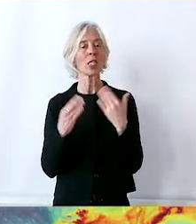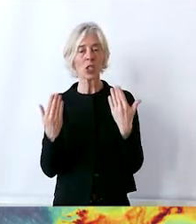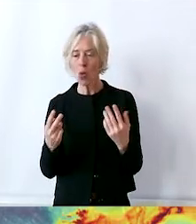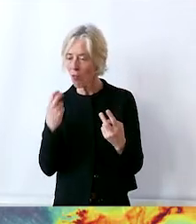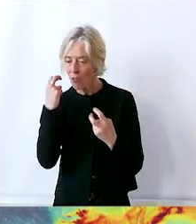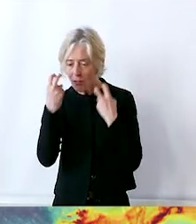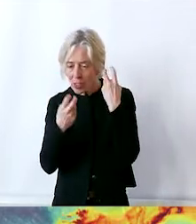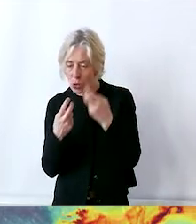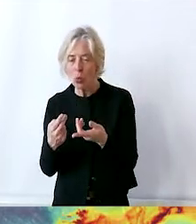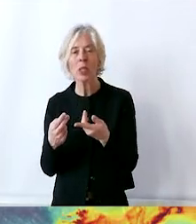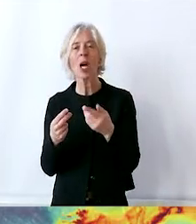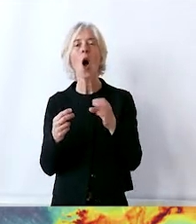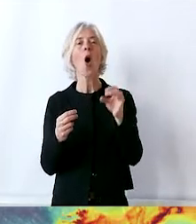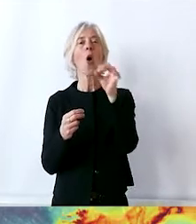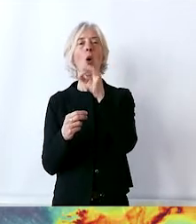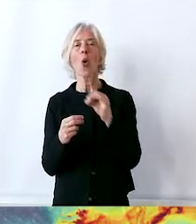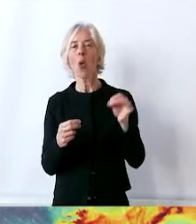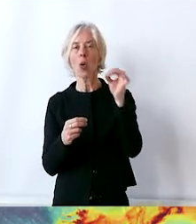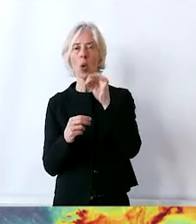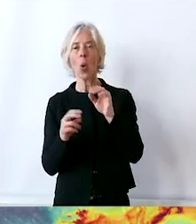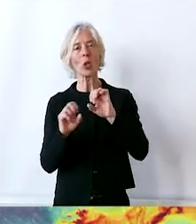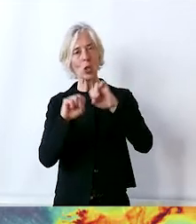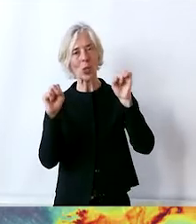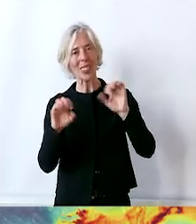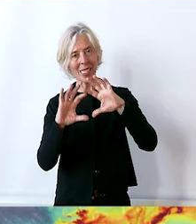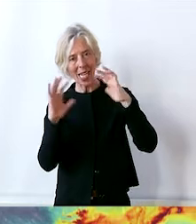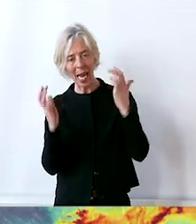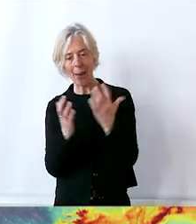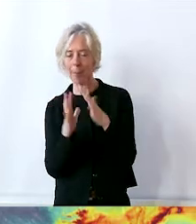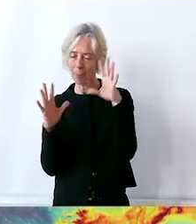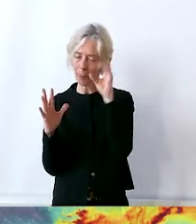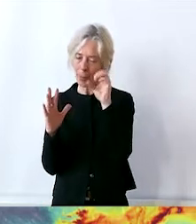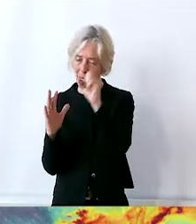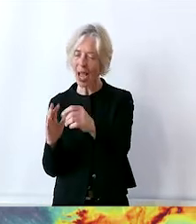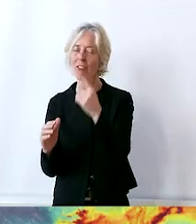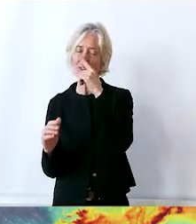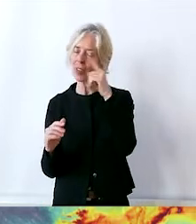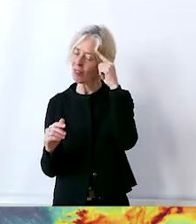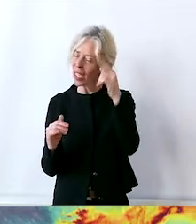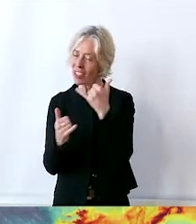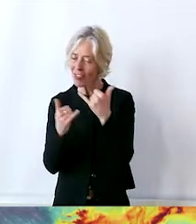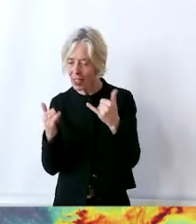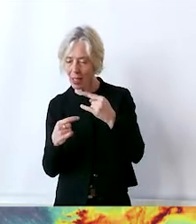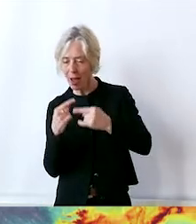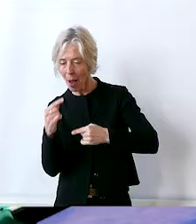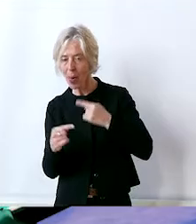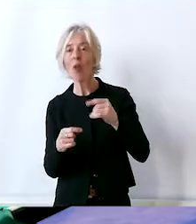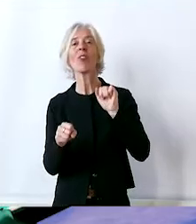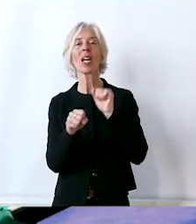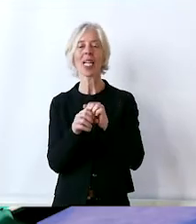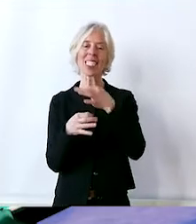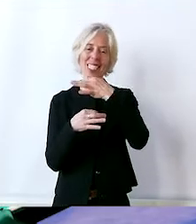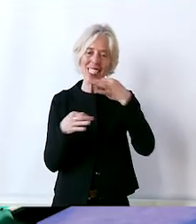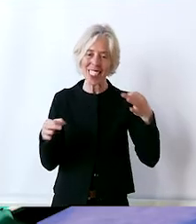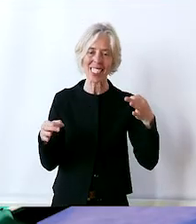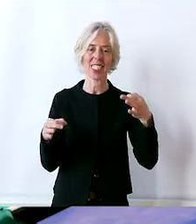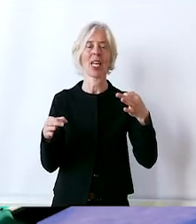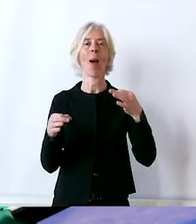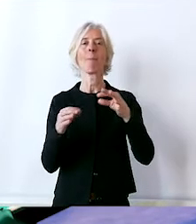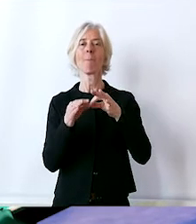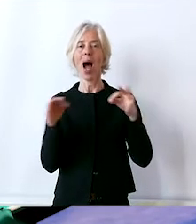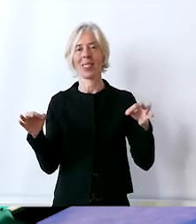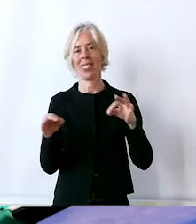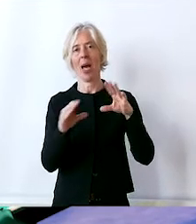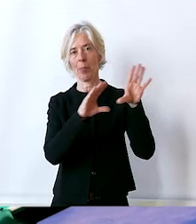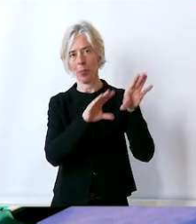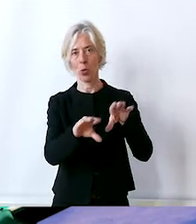zu verstehen, können wir auch viel zielgerichtetere Maßnahmen einleiten, um dem Klimawandel zu begegnen.